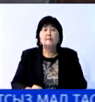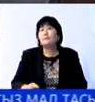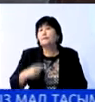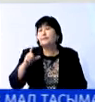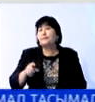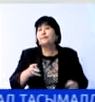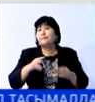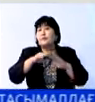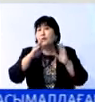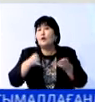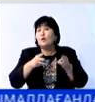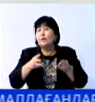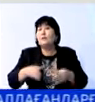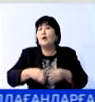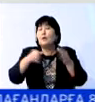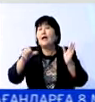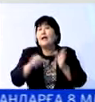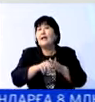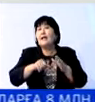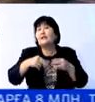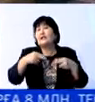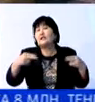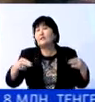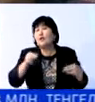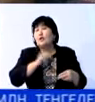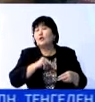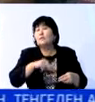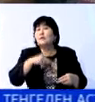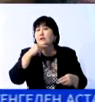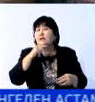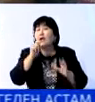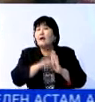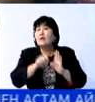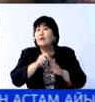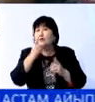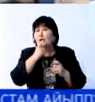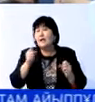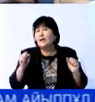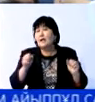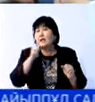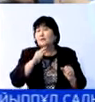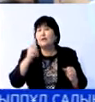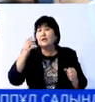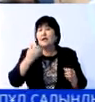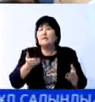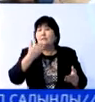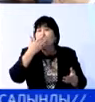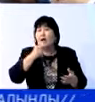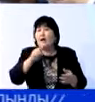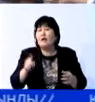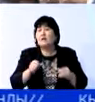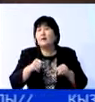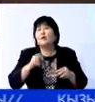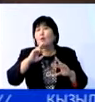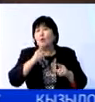Мамандар пеш пен мұржанның сондай-ақ электр сымдарының жұмысқа жарамдылығын жиі тексеріп тұруды ескертеді. Қыс мезгілінде көмір қышқыл газымен улану